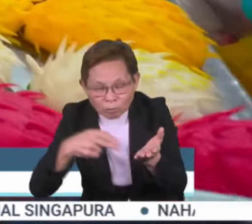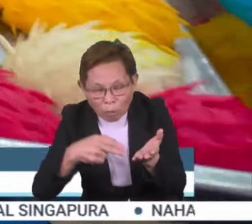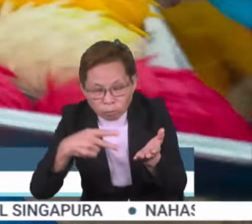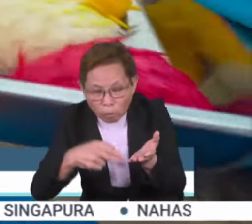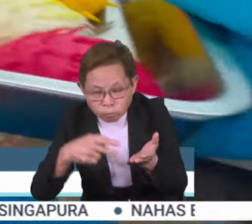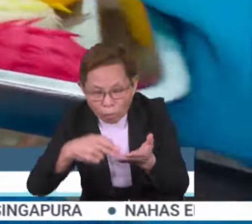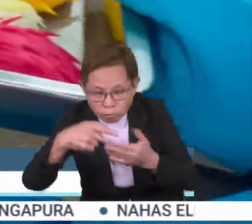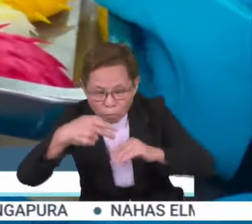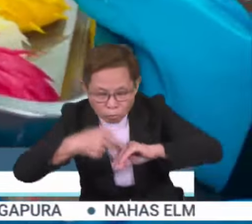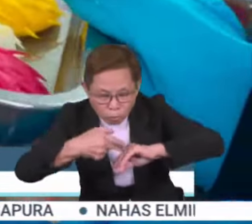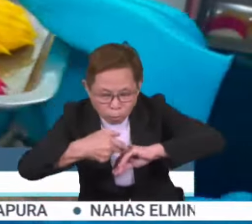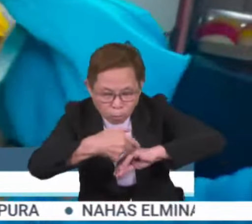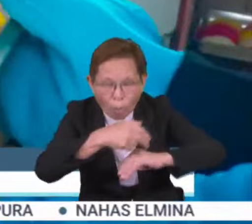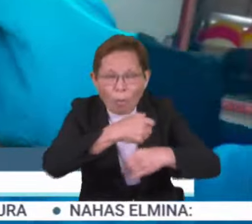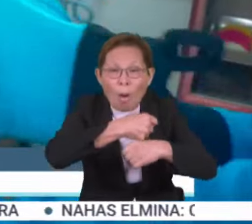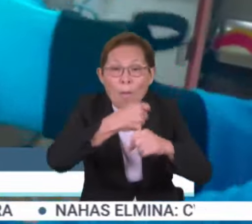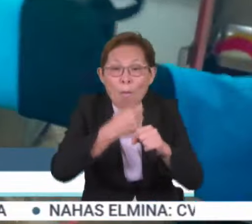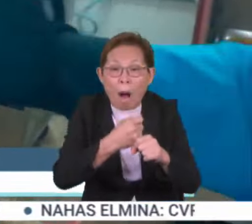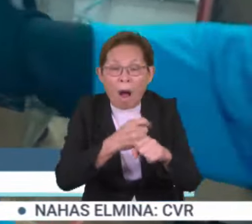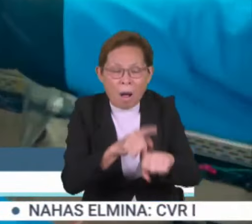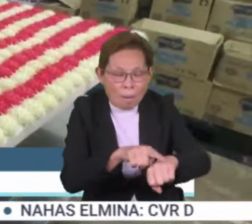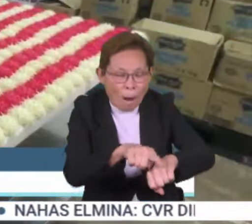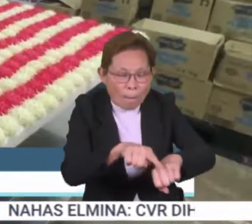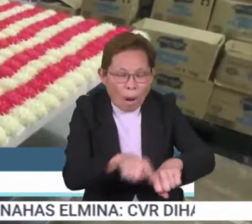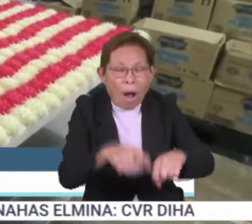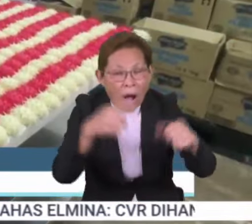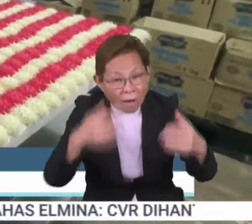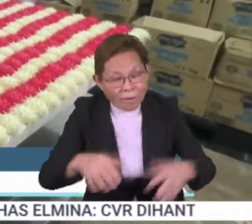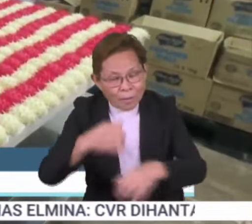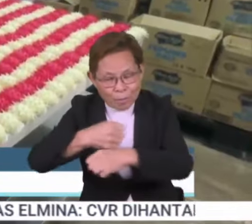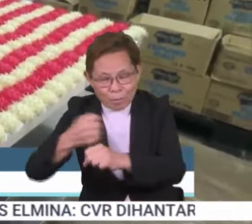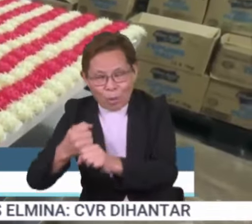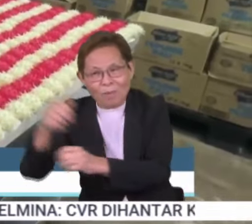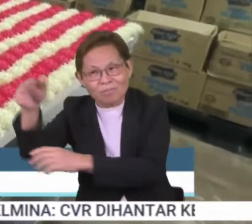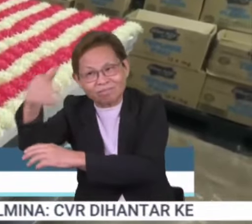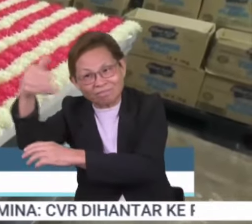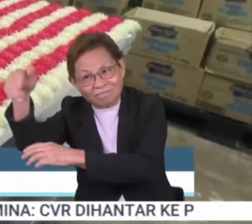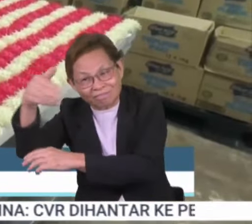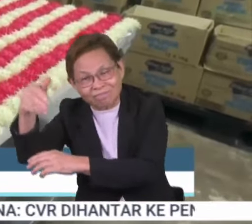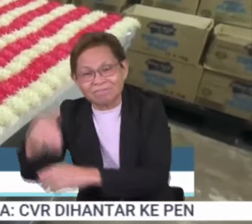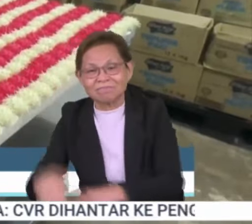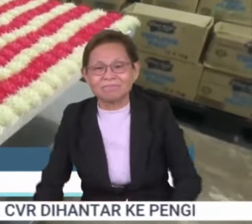menghasilkan bentuk landak sebelum menghasilkan jalur Gemilang